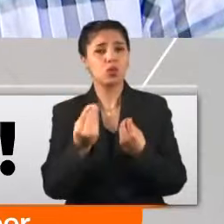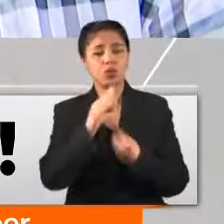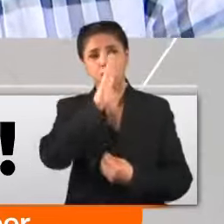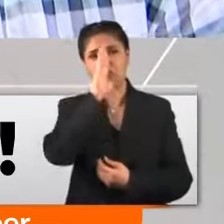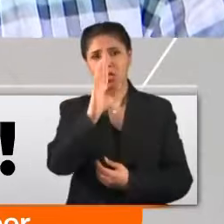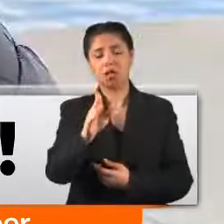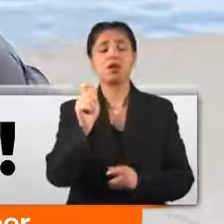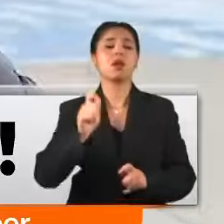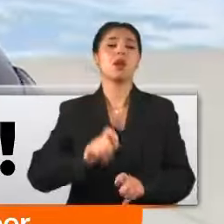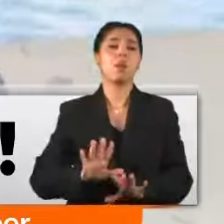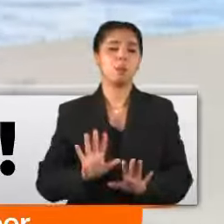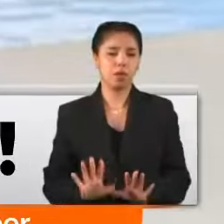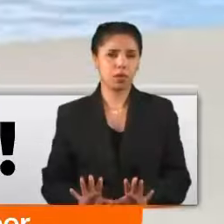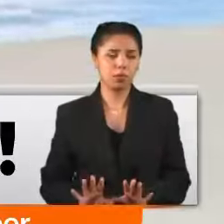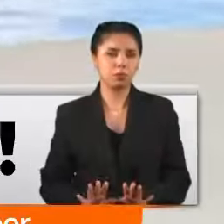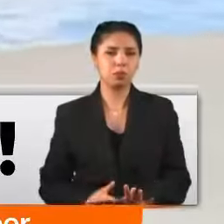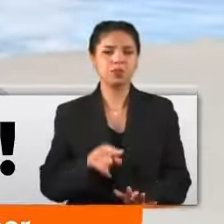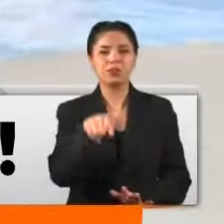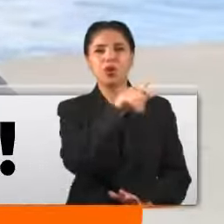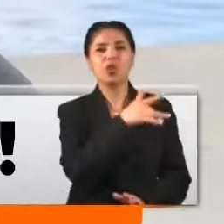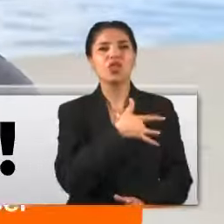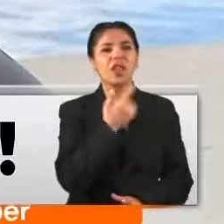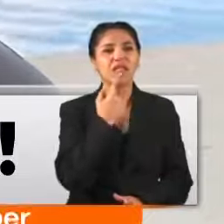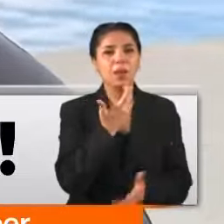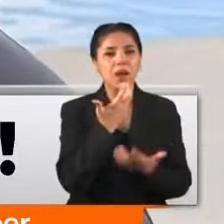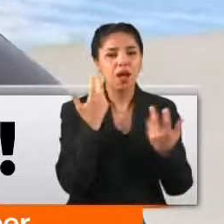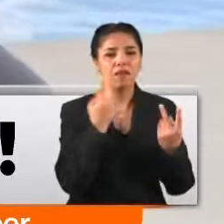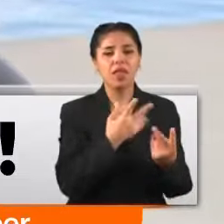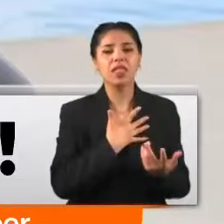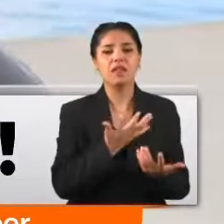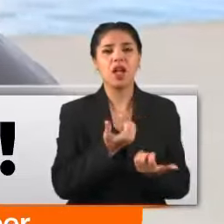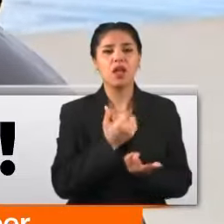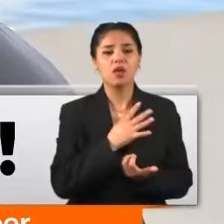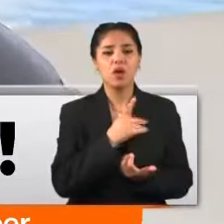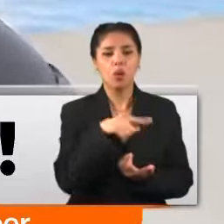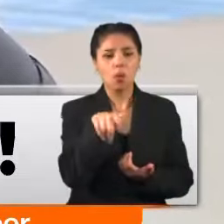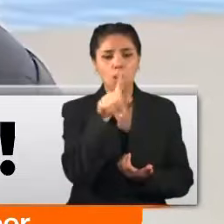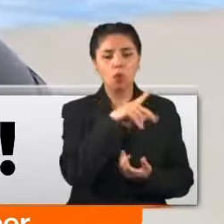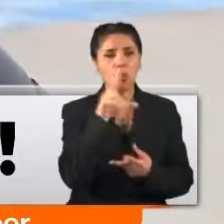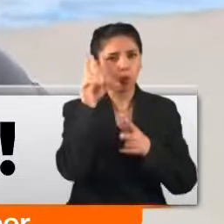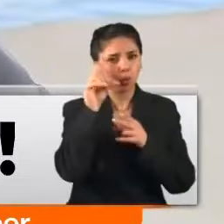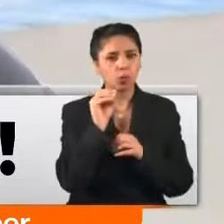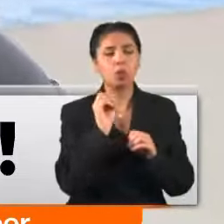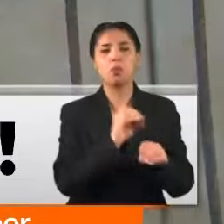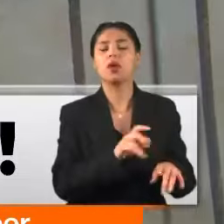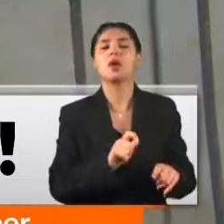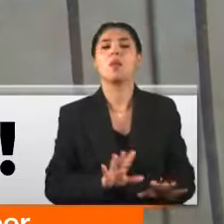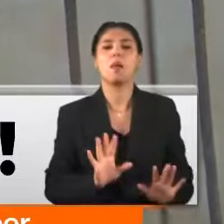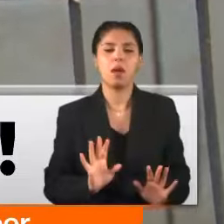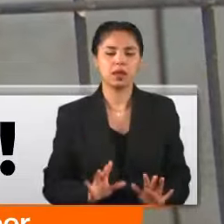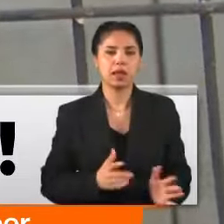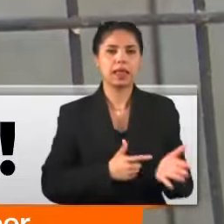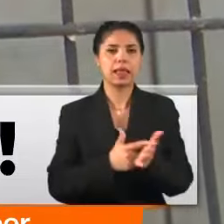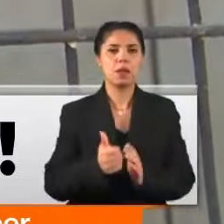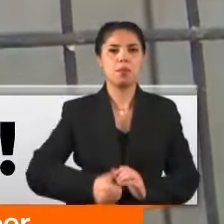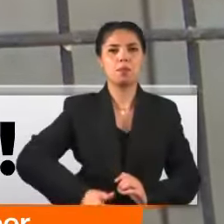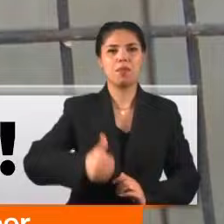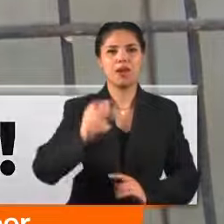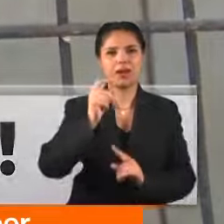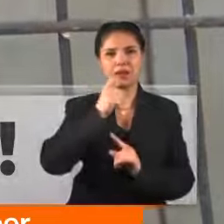sahip çıkmadılar. Onlar da bir can sonuçta, bir hayvan nefes alıyor. Onları uyutup bırakamayız ki. Tarım Bakanı